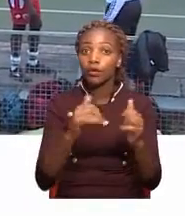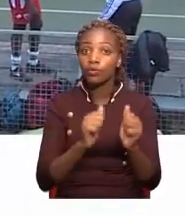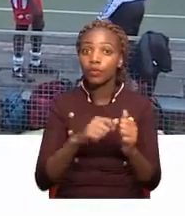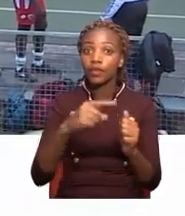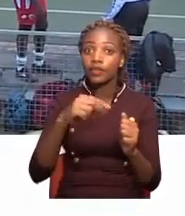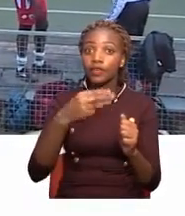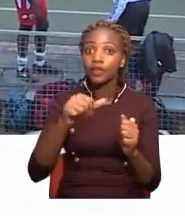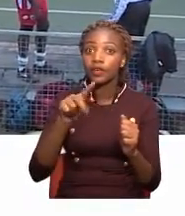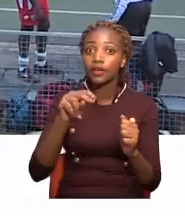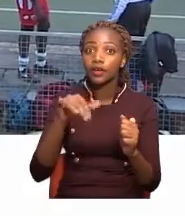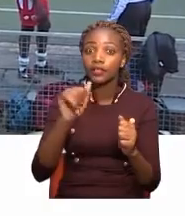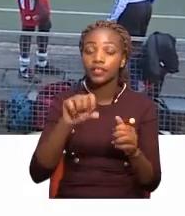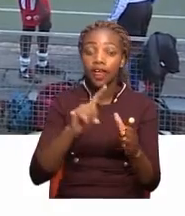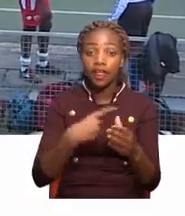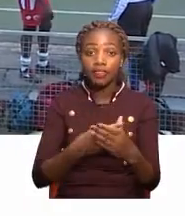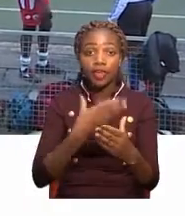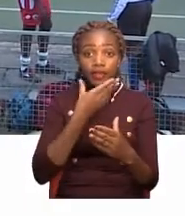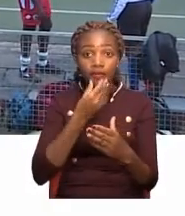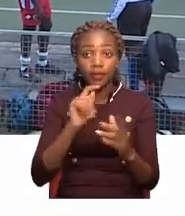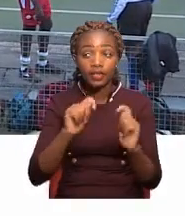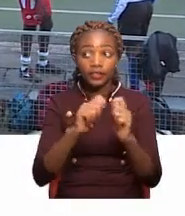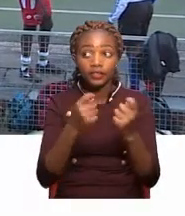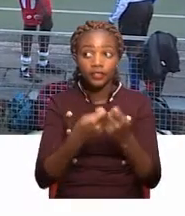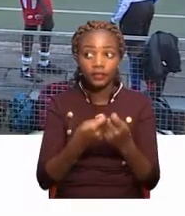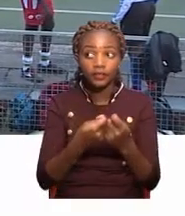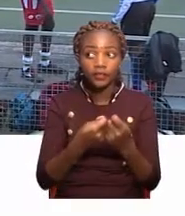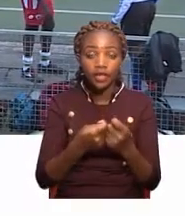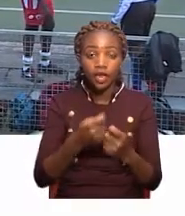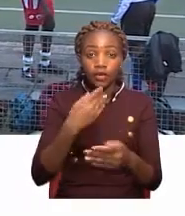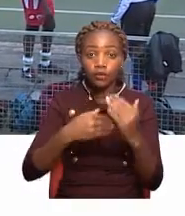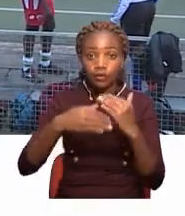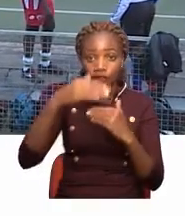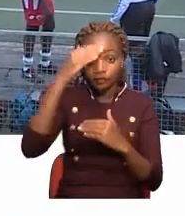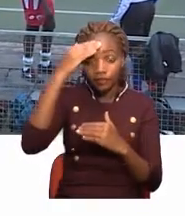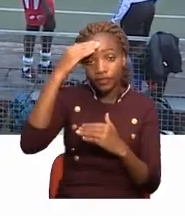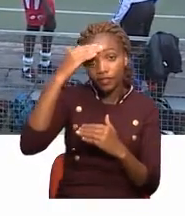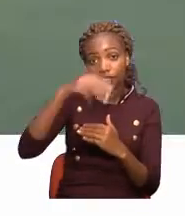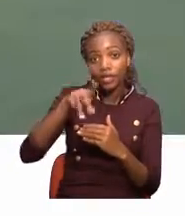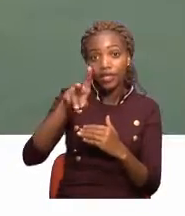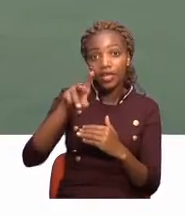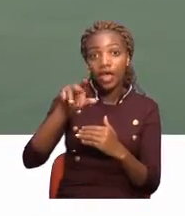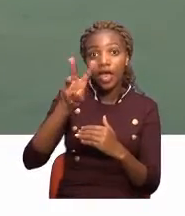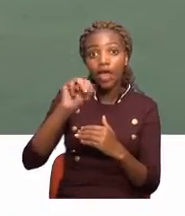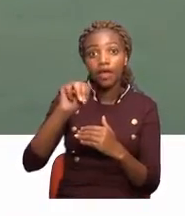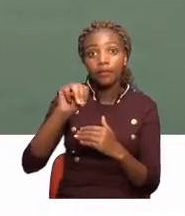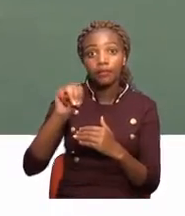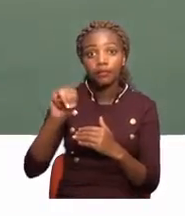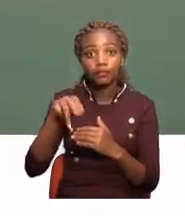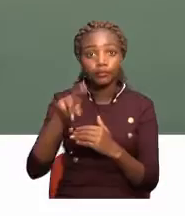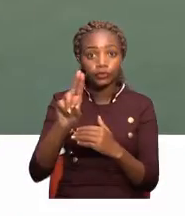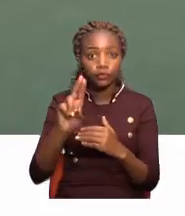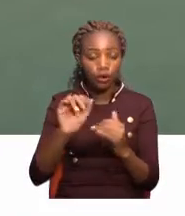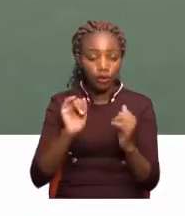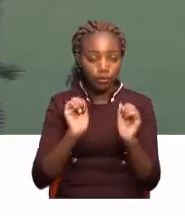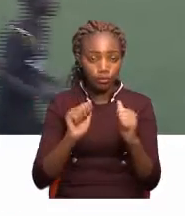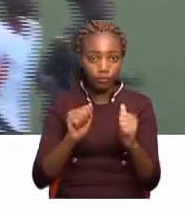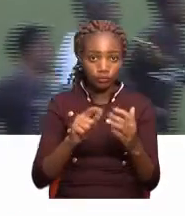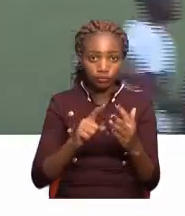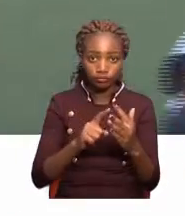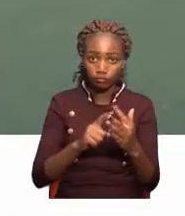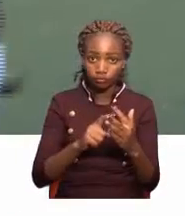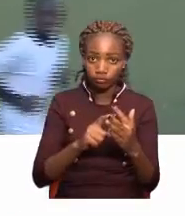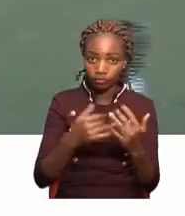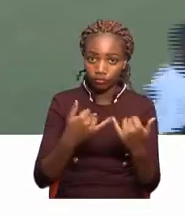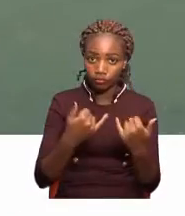Katika ligi wanaume ya magongo daraja la pili, wanachuo kikuu wa multimedia watacheza na Young Stars kuanzia saa 12 jioni siku ya Jumamosi ugani City Park